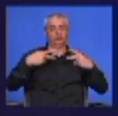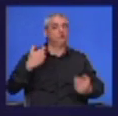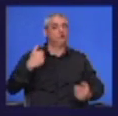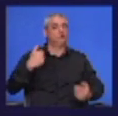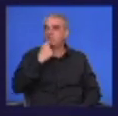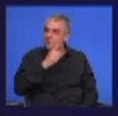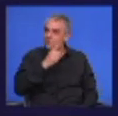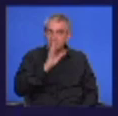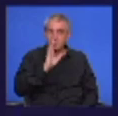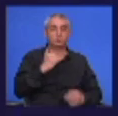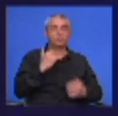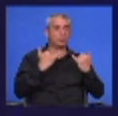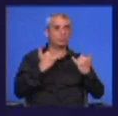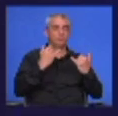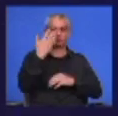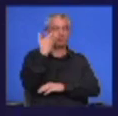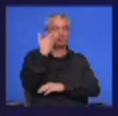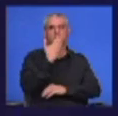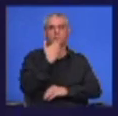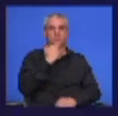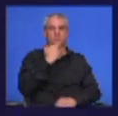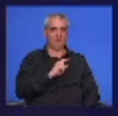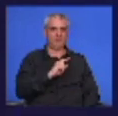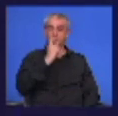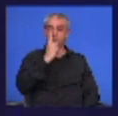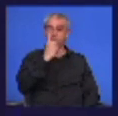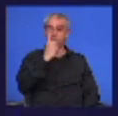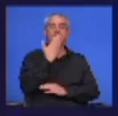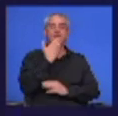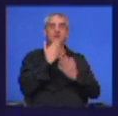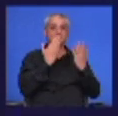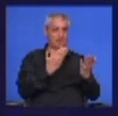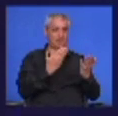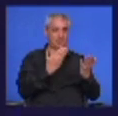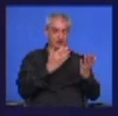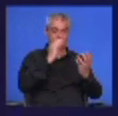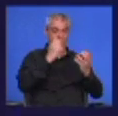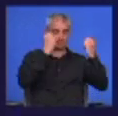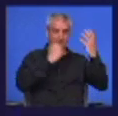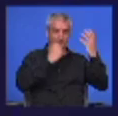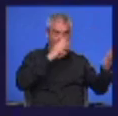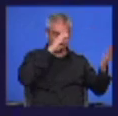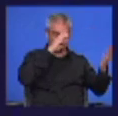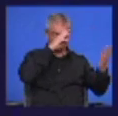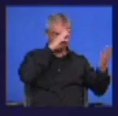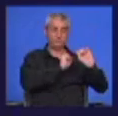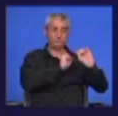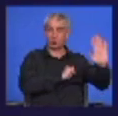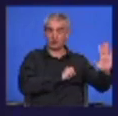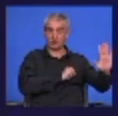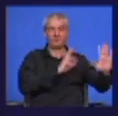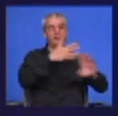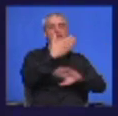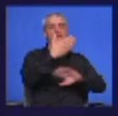שיש היום שתי מדינות ישראל. יש מדינת ישראל של המפגינים וכל מי שתומך בהם, ומדינת